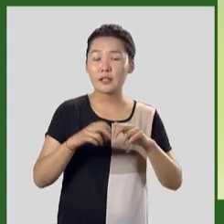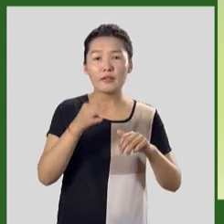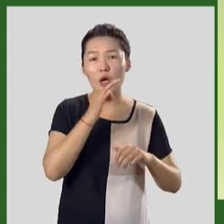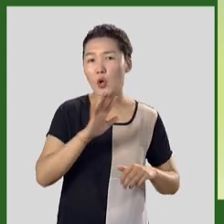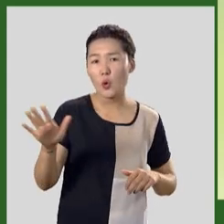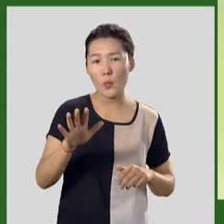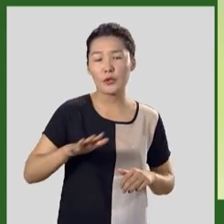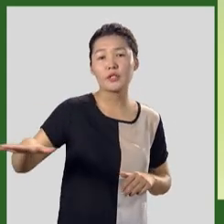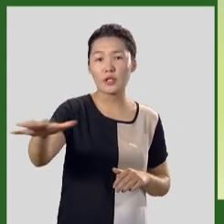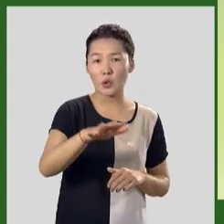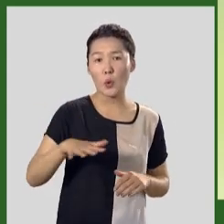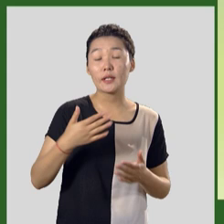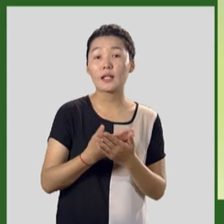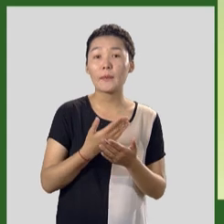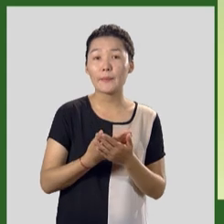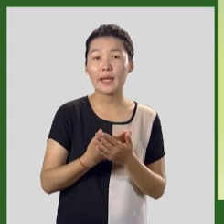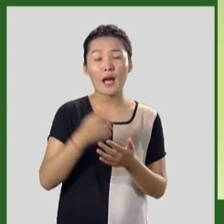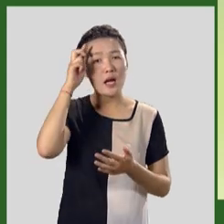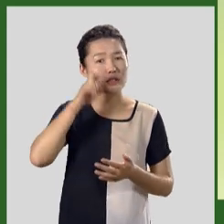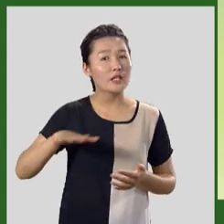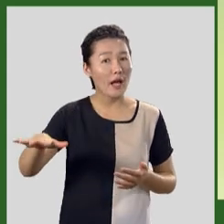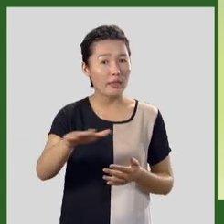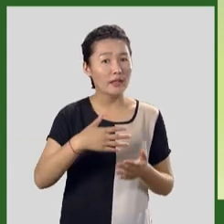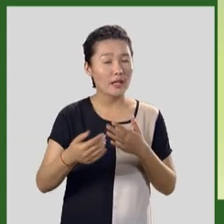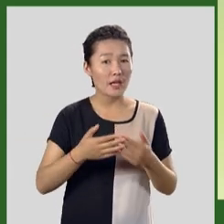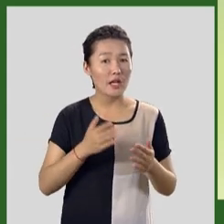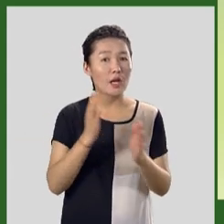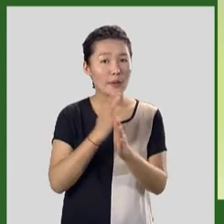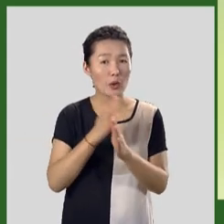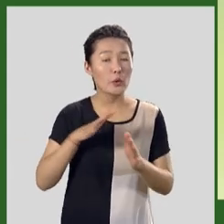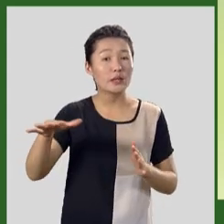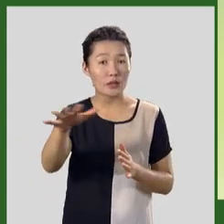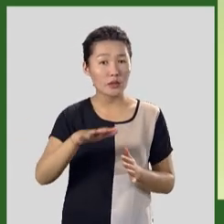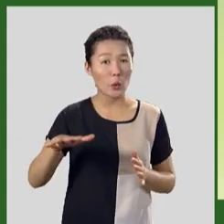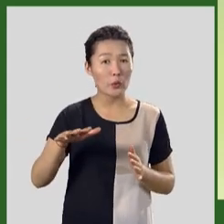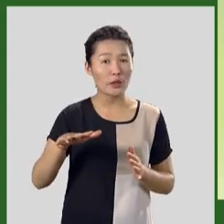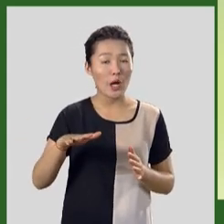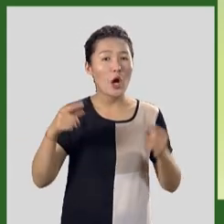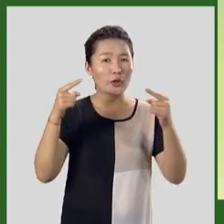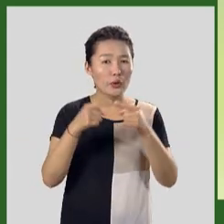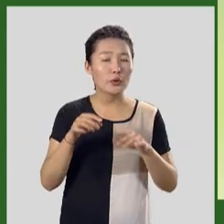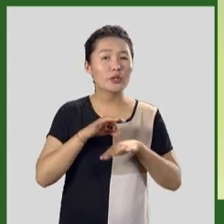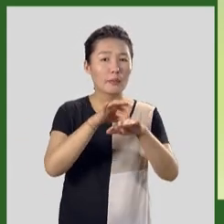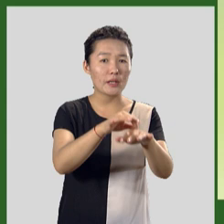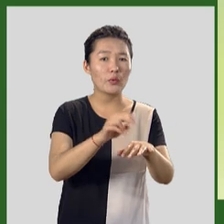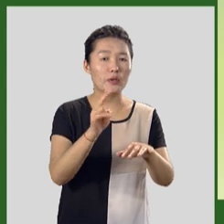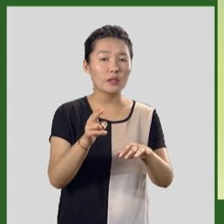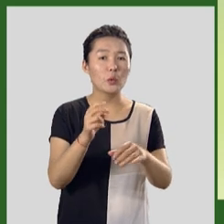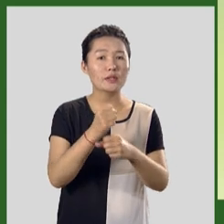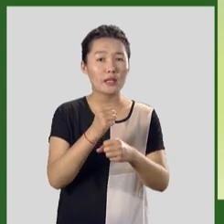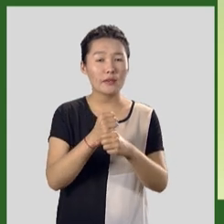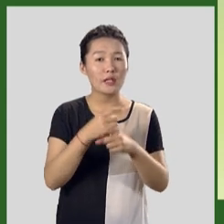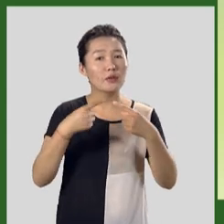любой территории, например, страны или природных зон, неизбежно приводит к